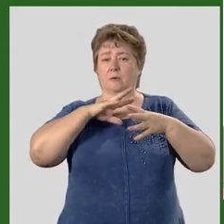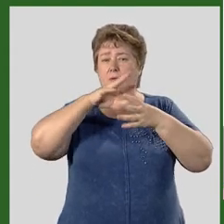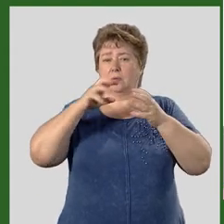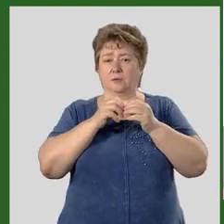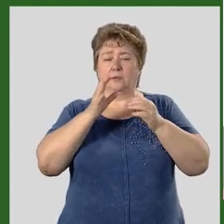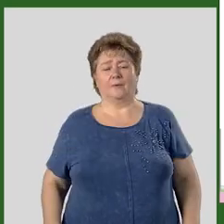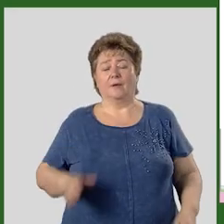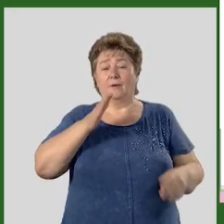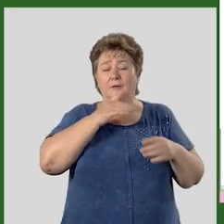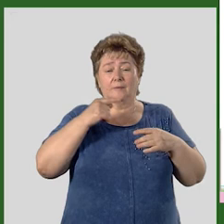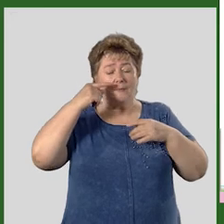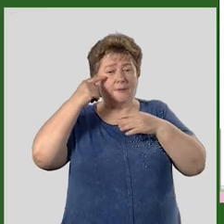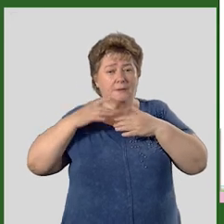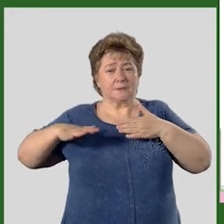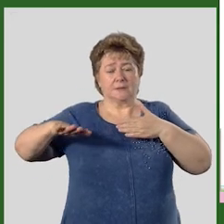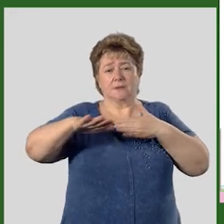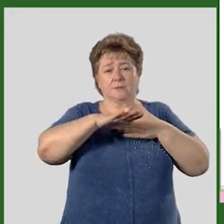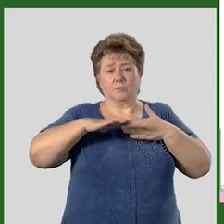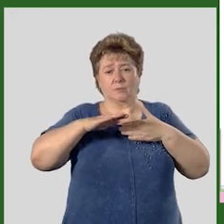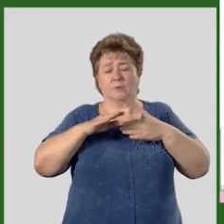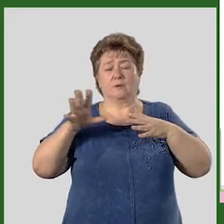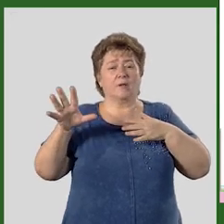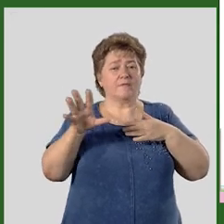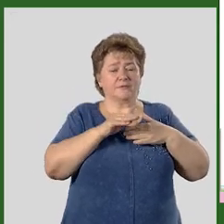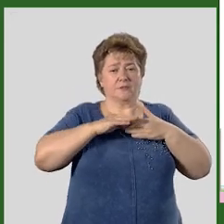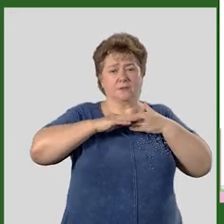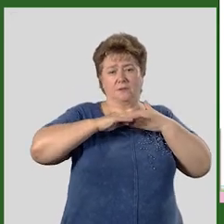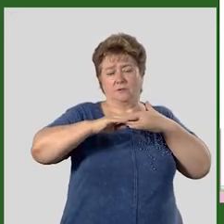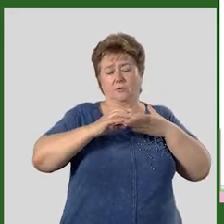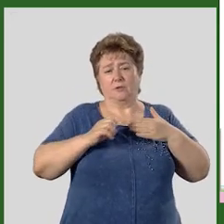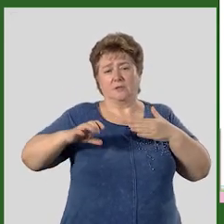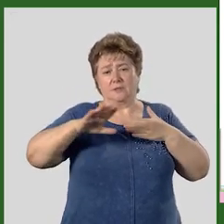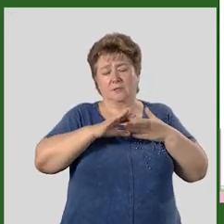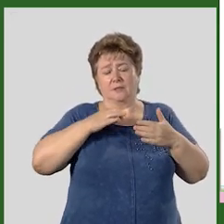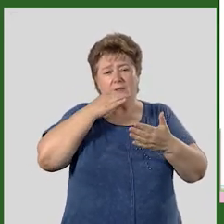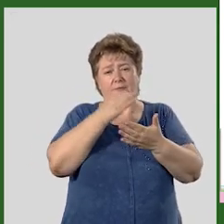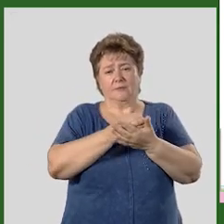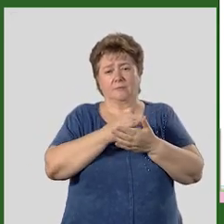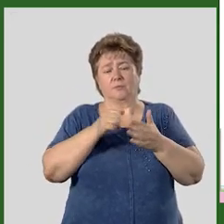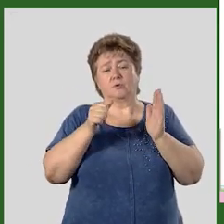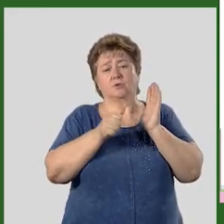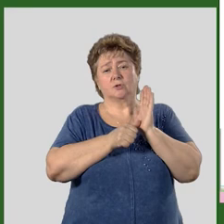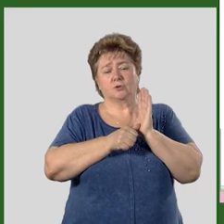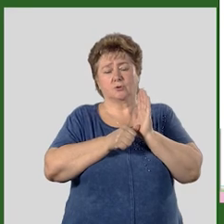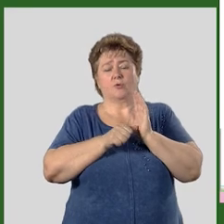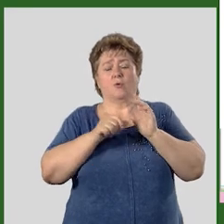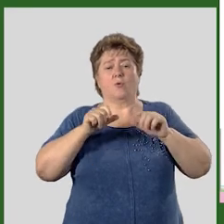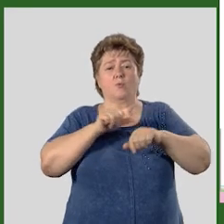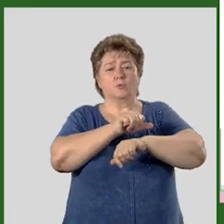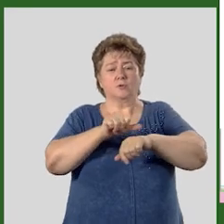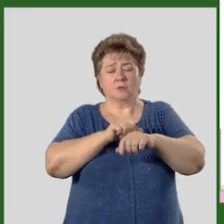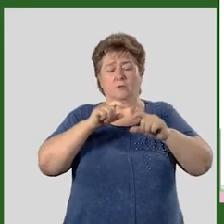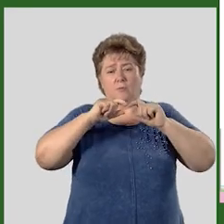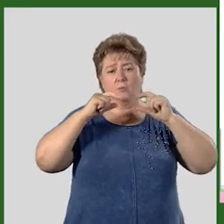единое время. Время в Кыргызской республике на всей территории страны соответствует 6-му часовому